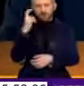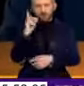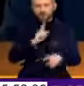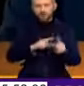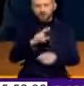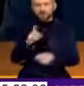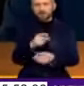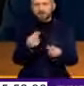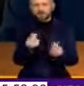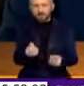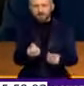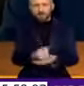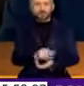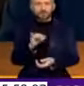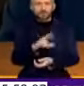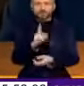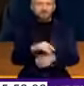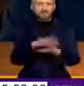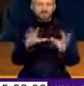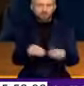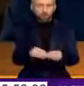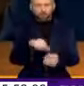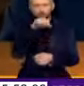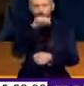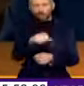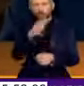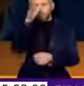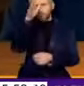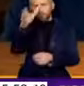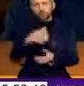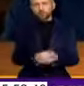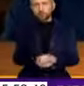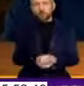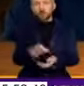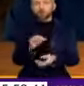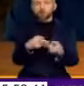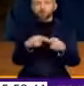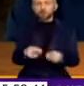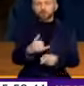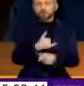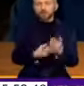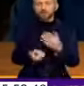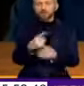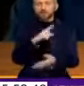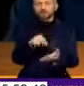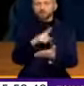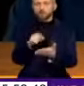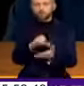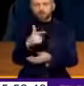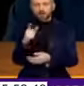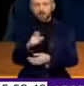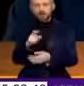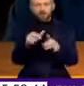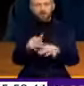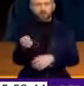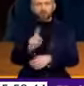Київради, без денег и без всего. Благодаря умному. А про другое у нас возникли вопросы с газом. Дело в